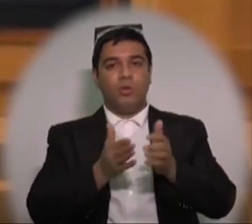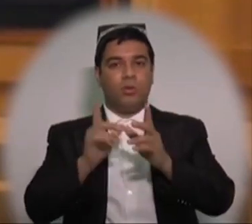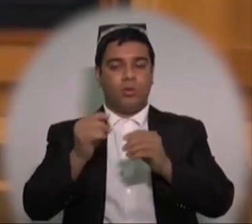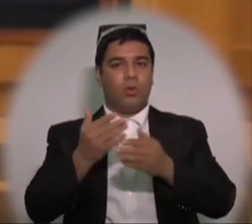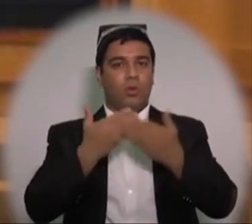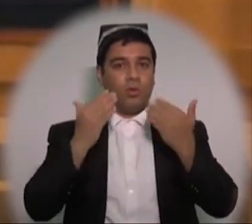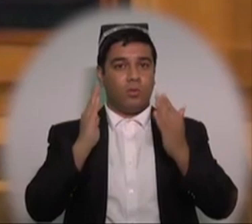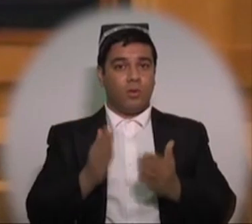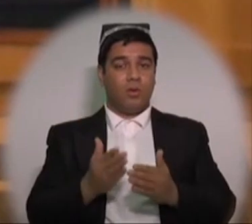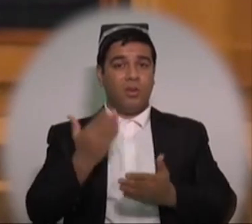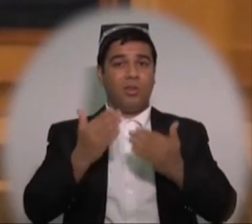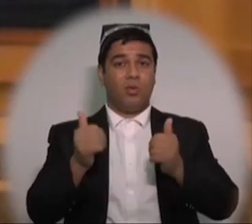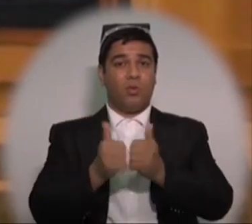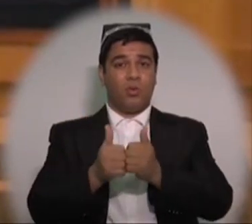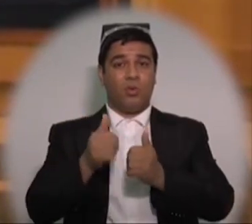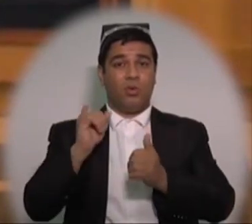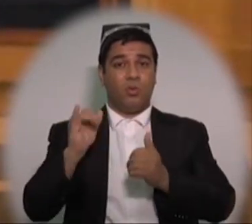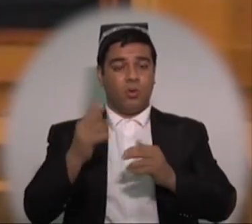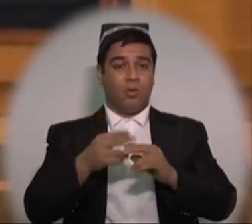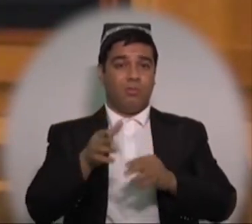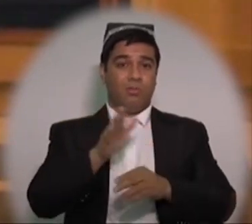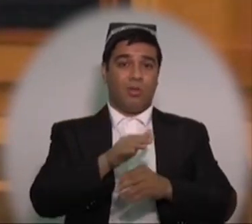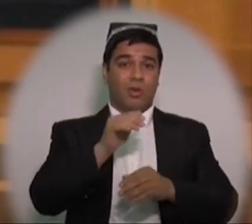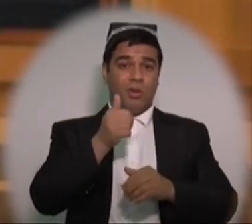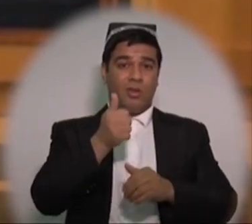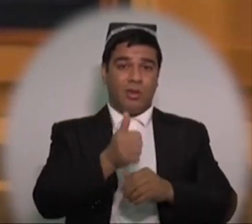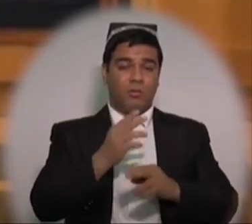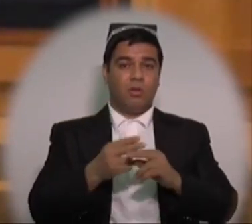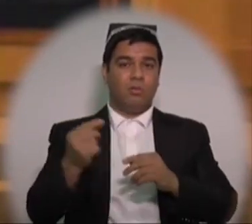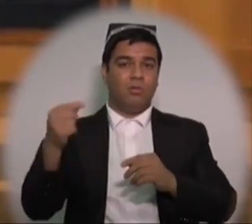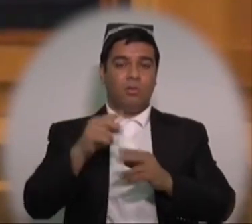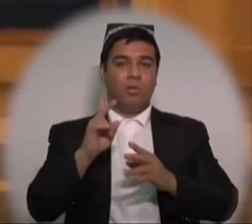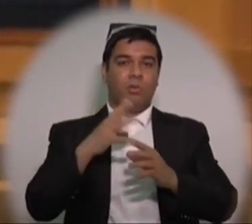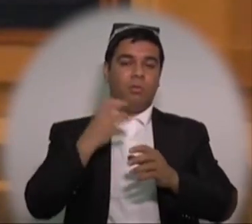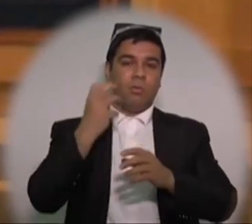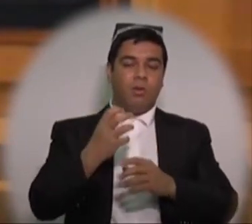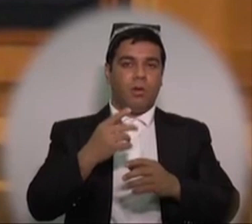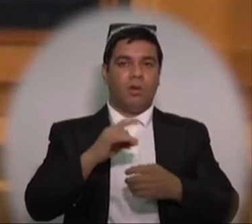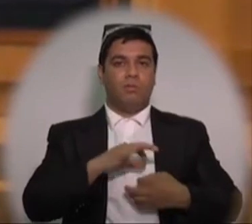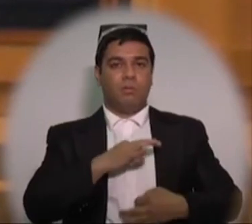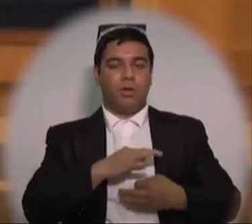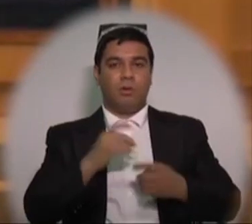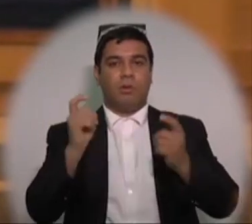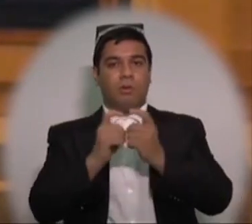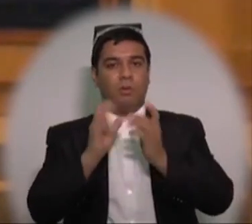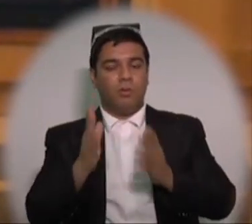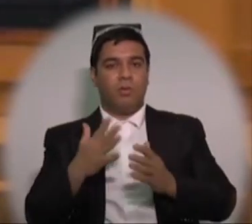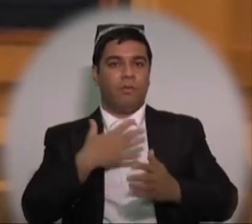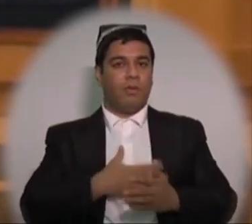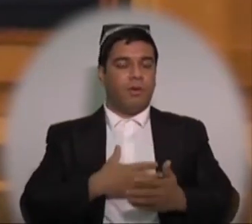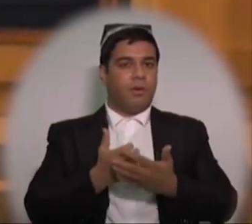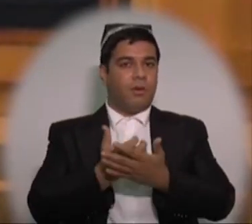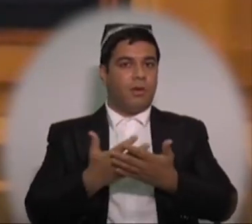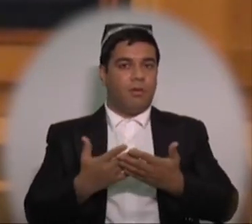bo'ladi. Qo'shni yomon bo'lsa, bu yog'i yaxshi bo'lsa ham qo'shnimdan bir narsa kelib qolarmikan? Janjal